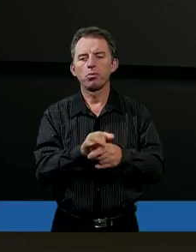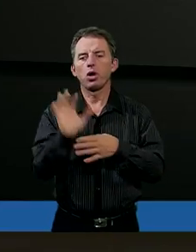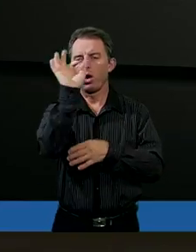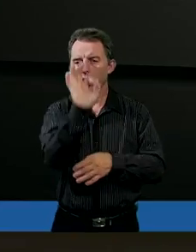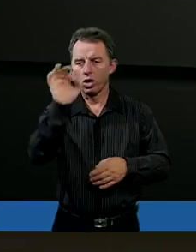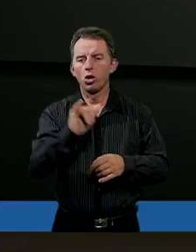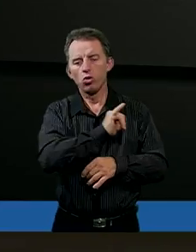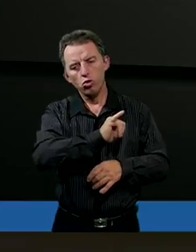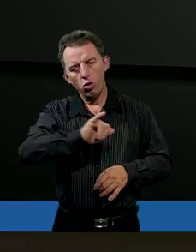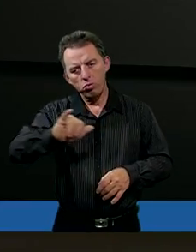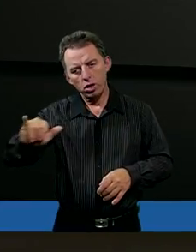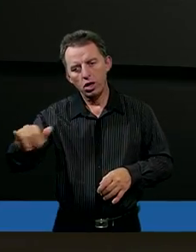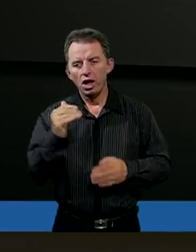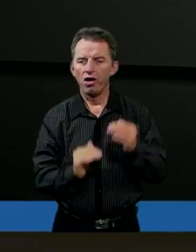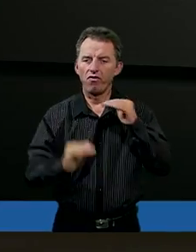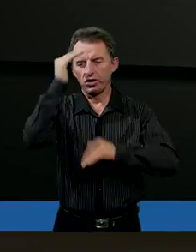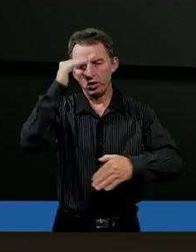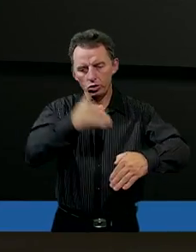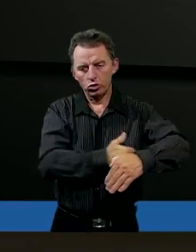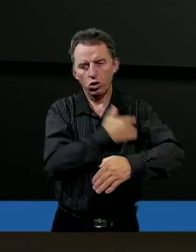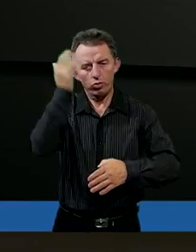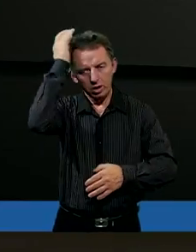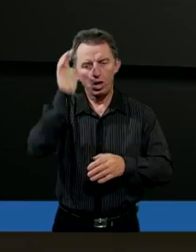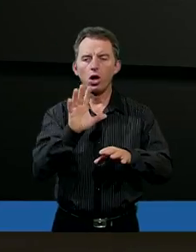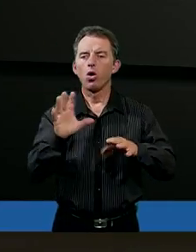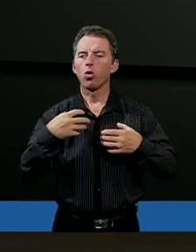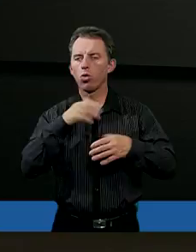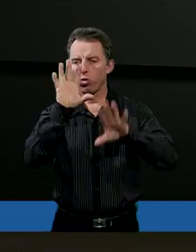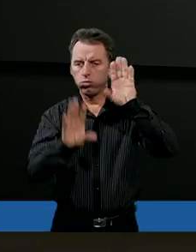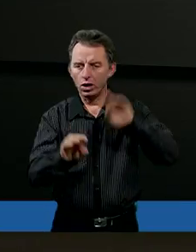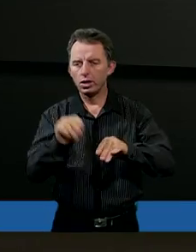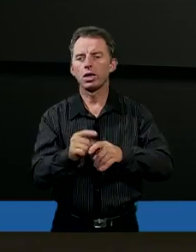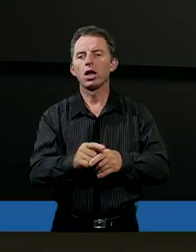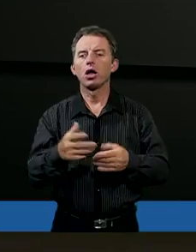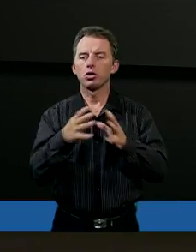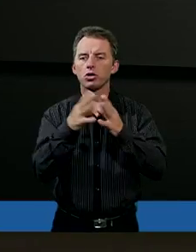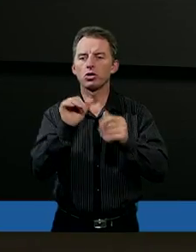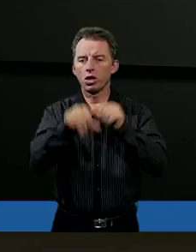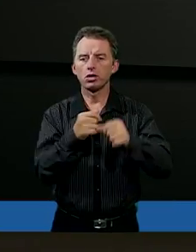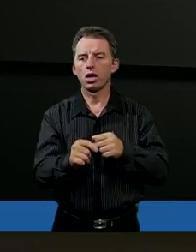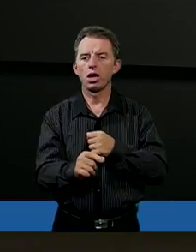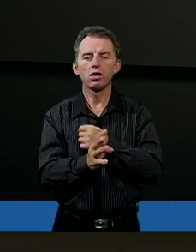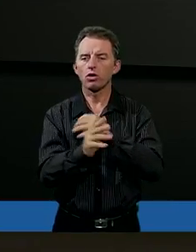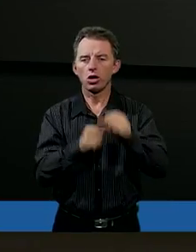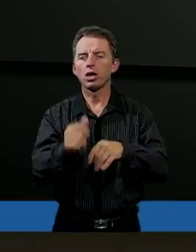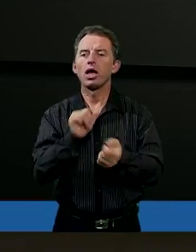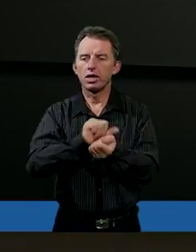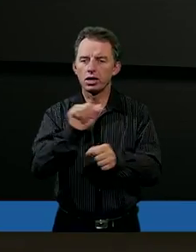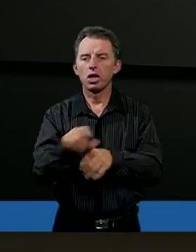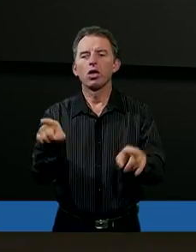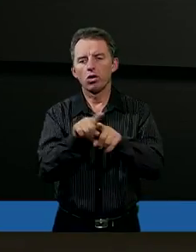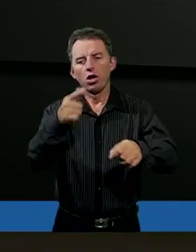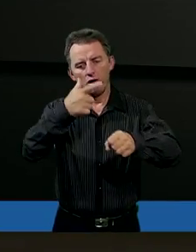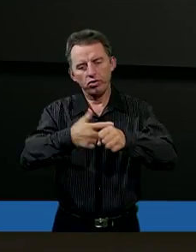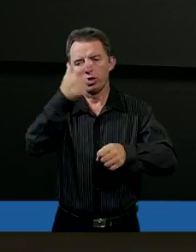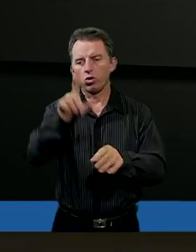okazji jubileuszu Wyższej Szkoły Teologiczno-Humanistycznej, 90-lecia jej istnienia, ale także jest to